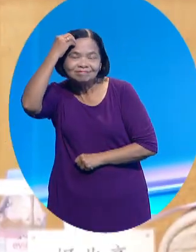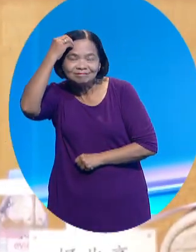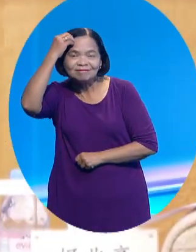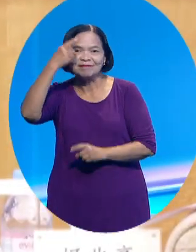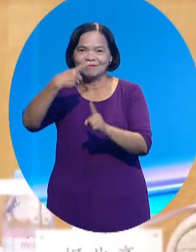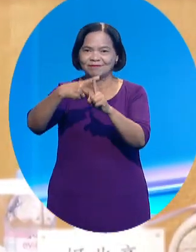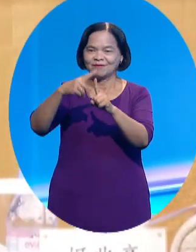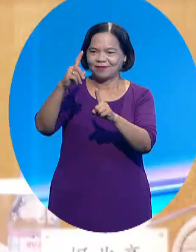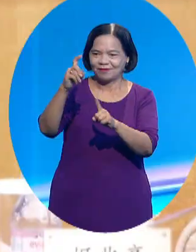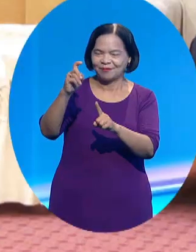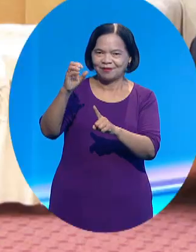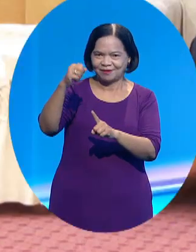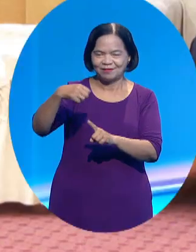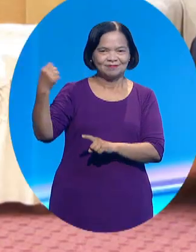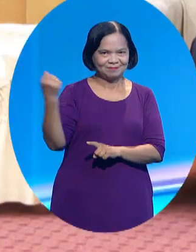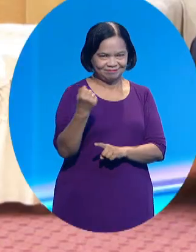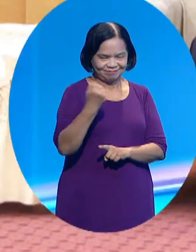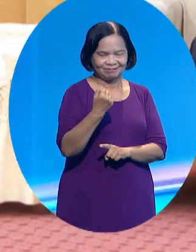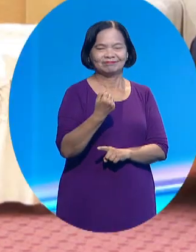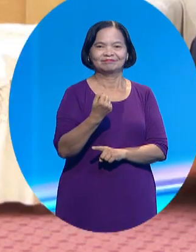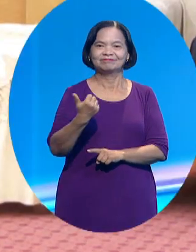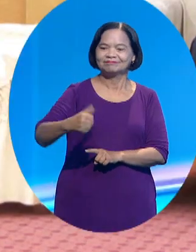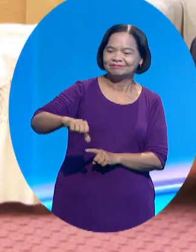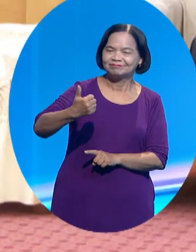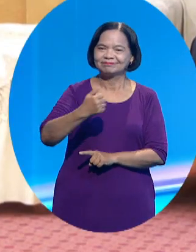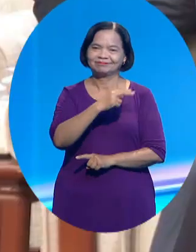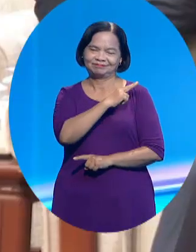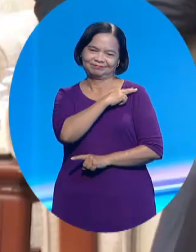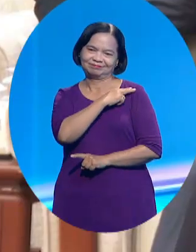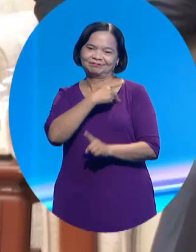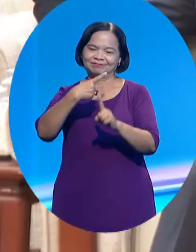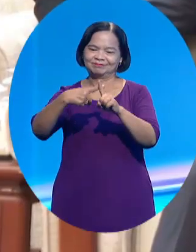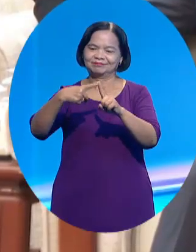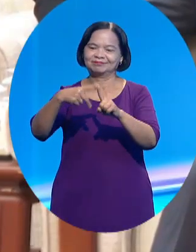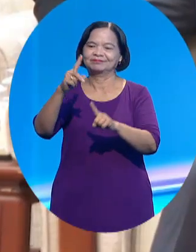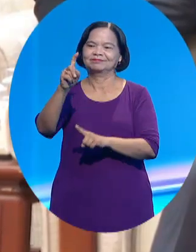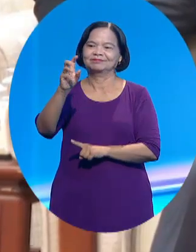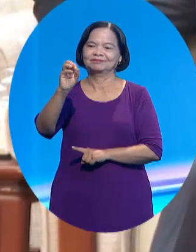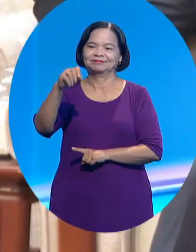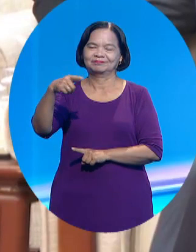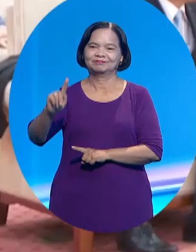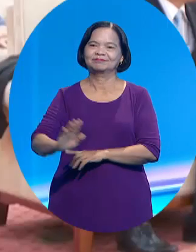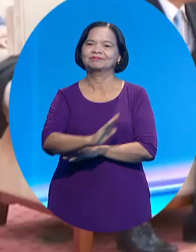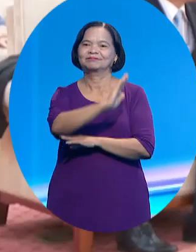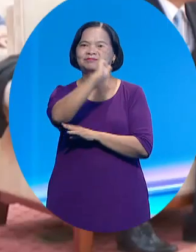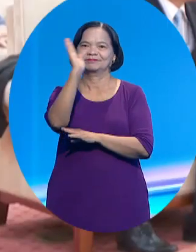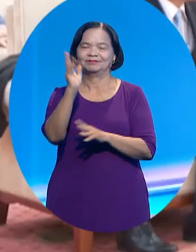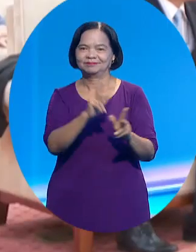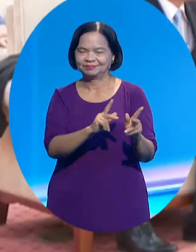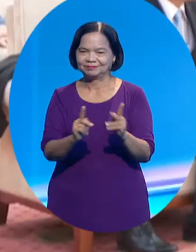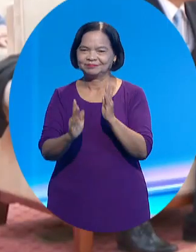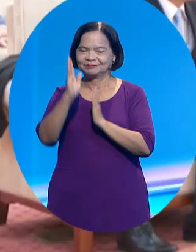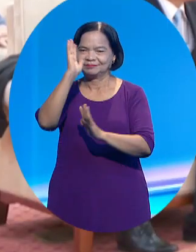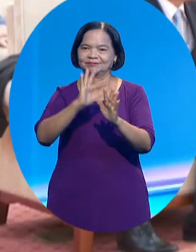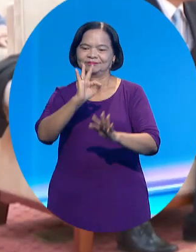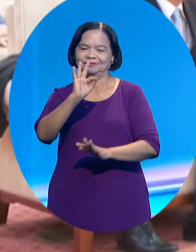phố Đông Thượng Hải đã đạt được trong thời gian qua đánh giá cao vai trò của phố đông đóng góc thiết thực vào phát triển kinh tế xã hội đối với thành phố